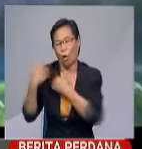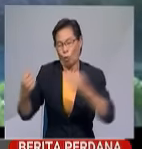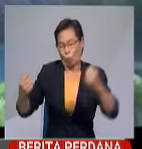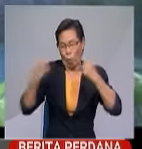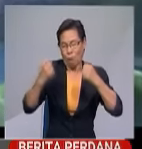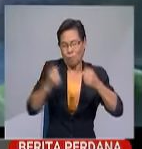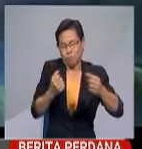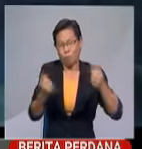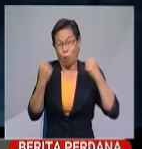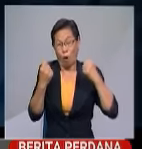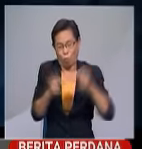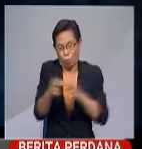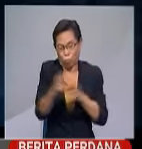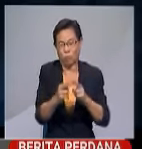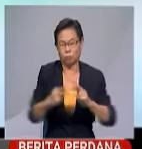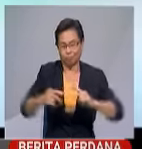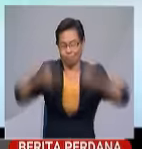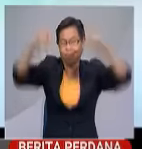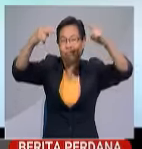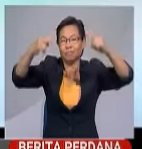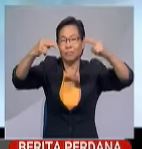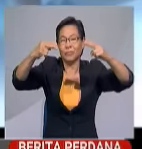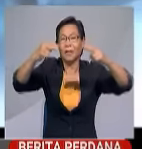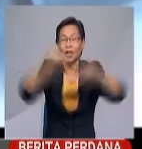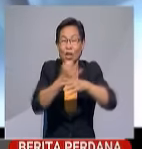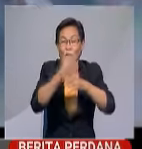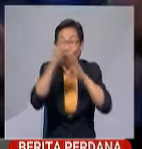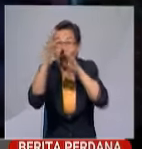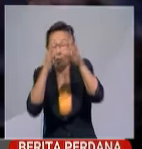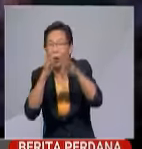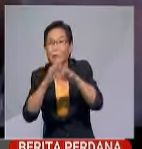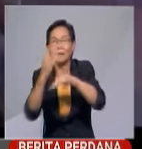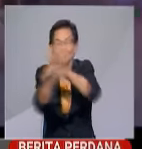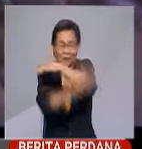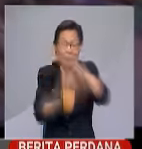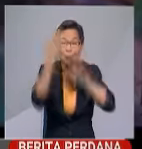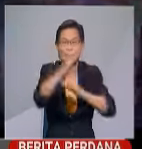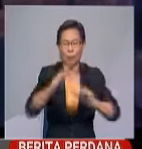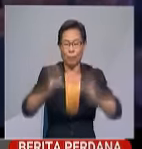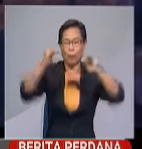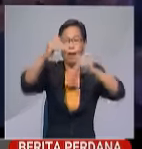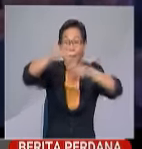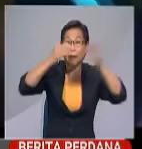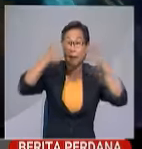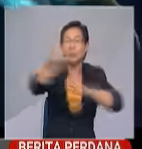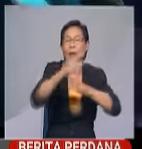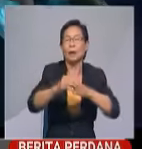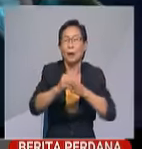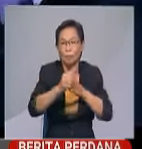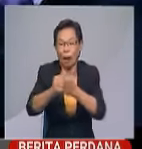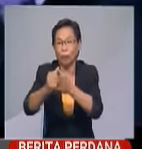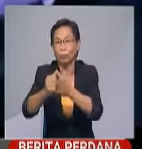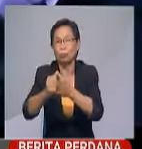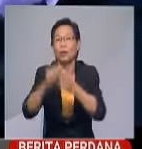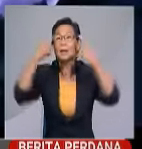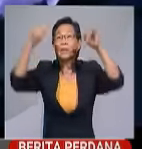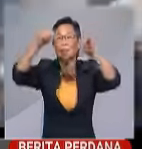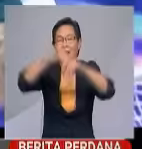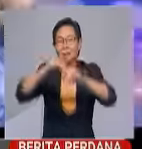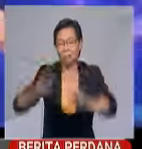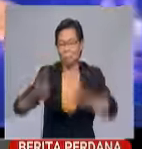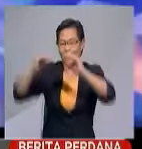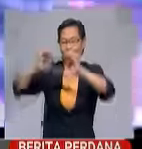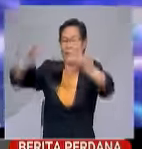memperkasakan usaha untuk meningkatkan industri kreatif negara di peringkat domestik dan seterusnya memacu kejayaan di peringkat